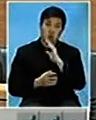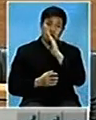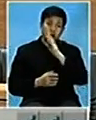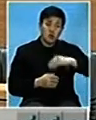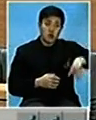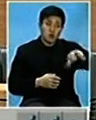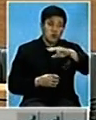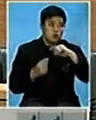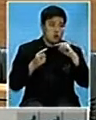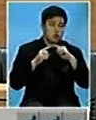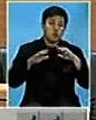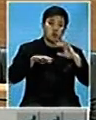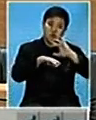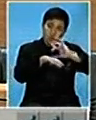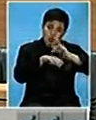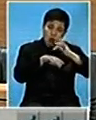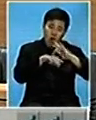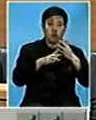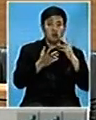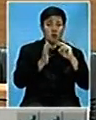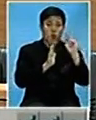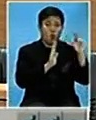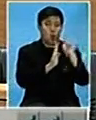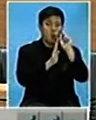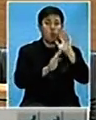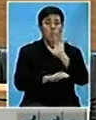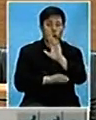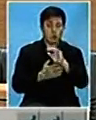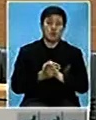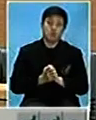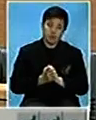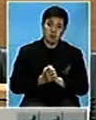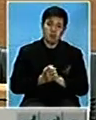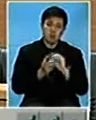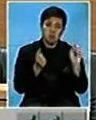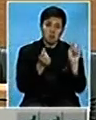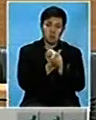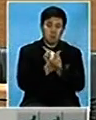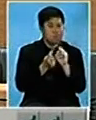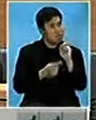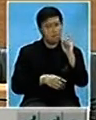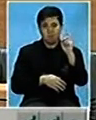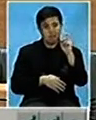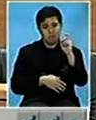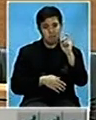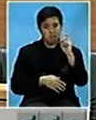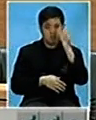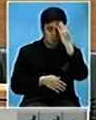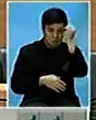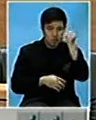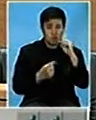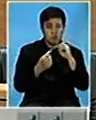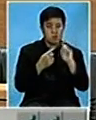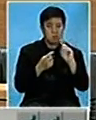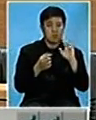กลับไปสู่สภาวะธรรมชาติหรือกฎธรรมชาตินี้สังคมก็อยู่กันไม่ได้เพราะเป็นเรื่องที่จะ